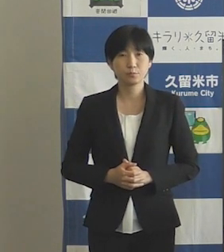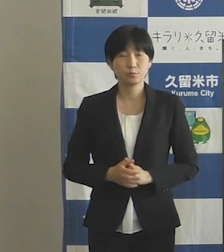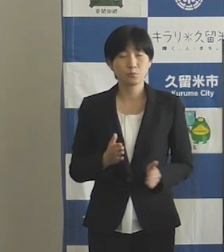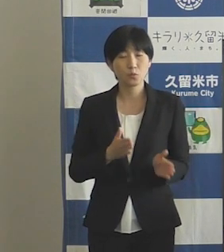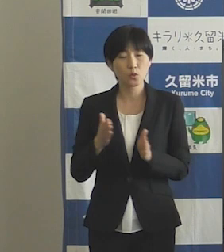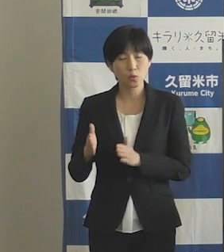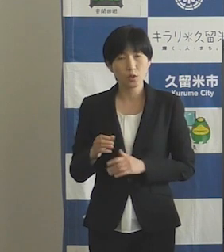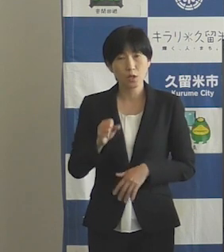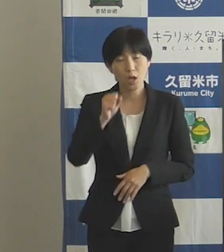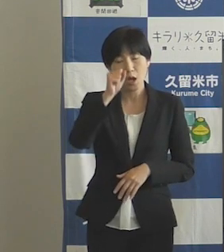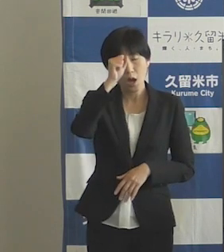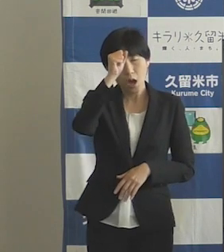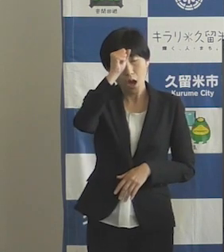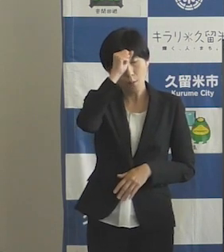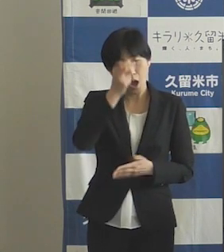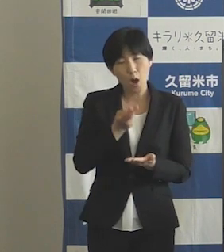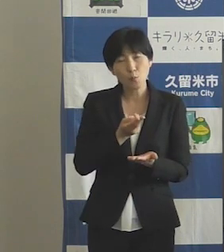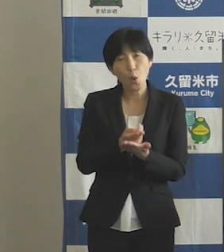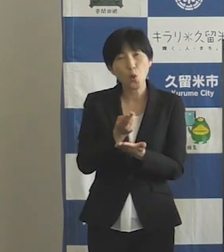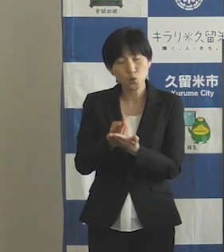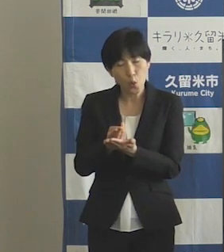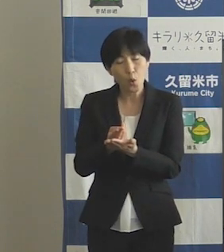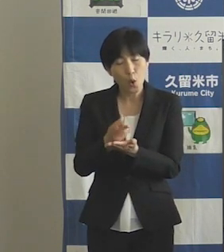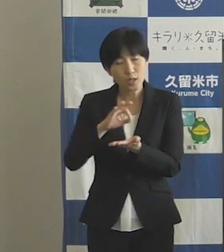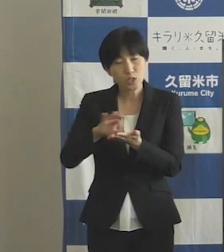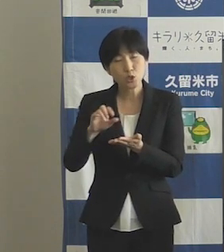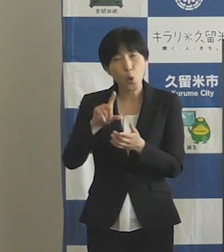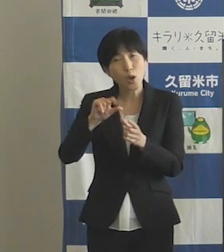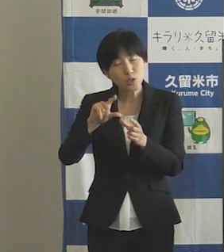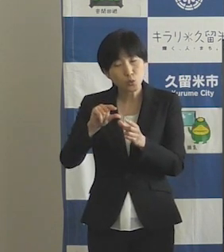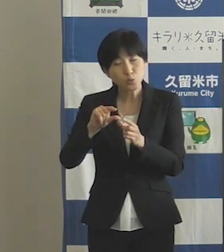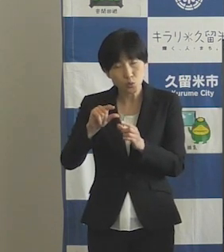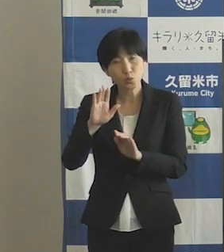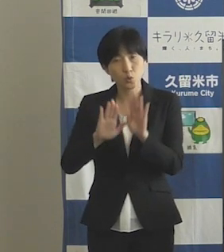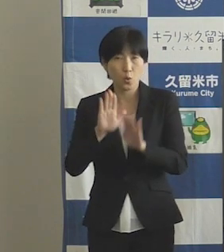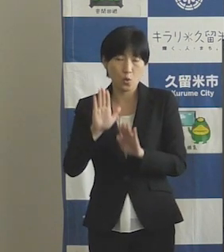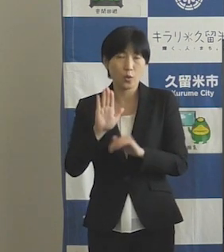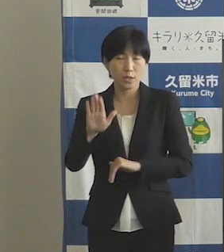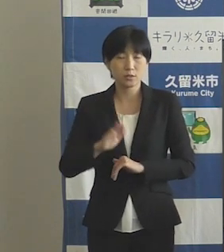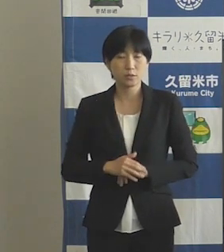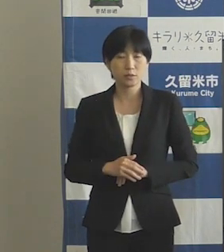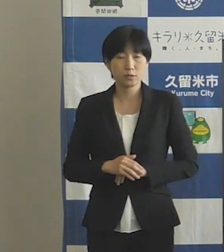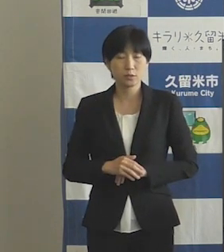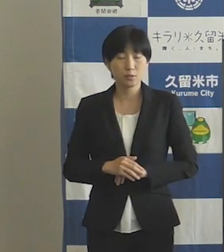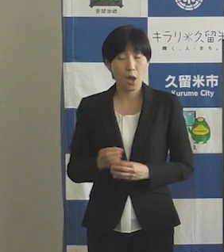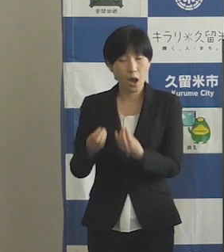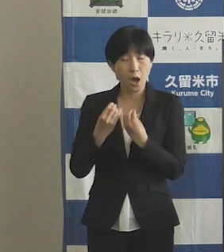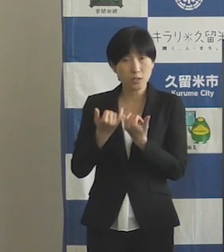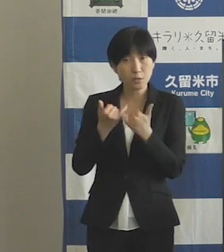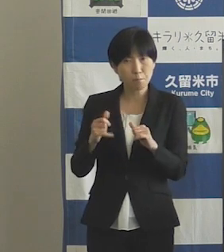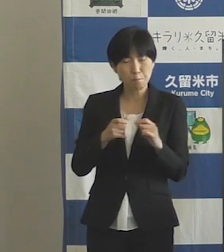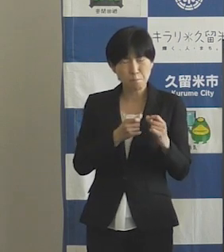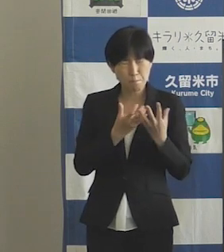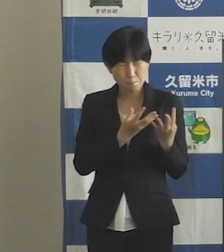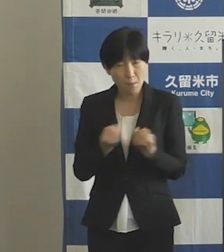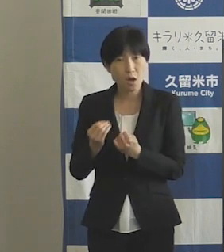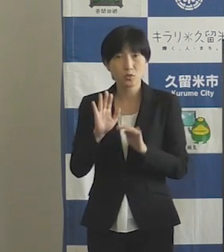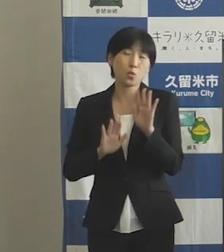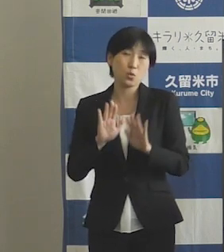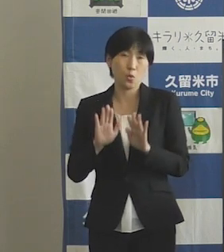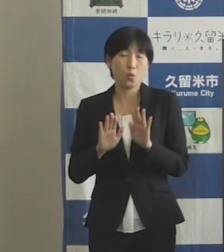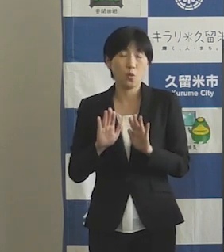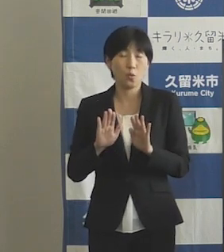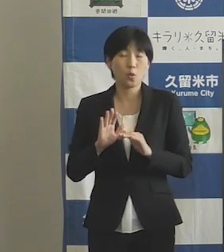次は病床使用率の推移です。これだけ多くの感染者が発生しています